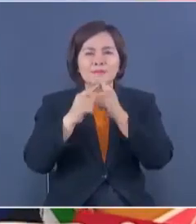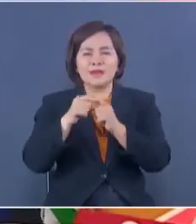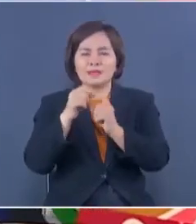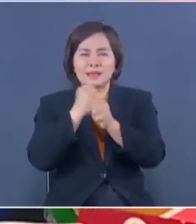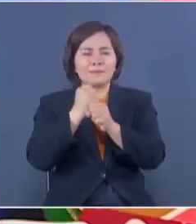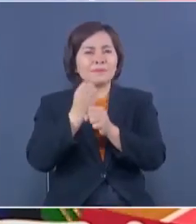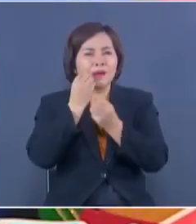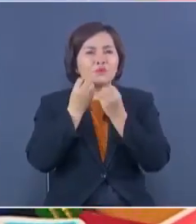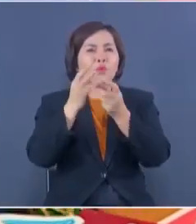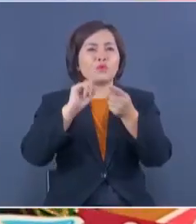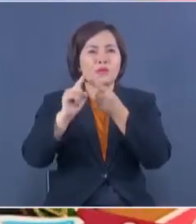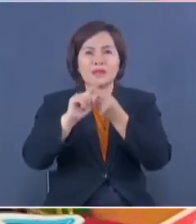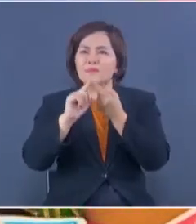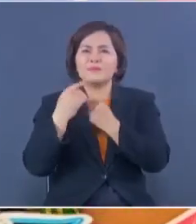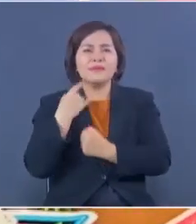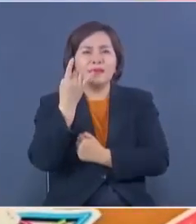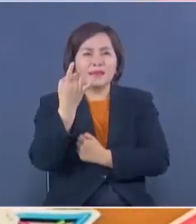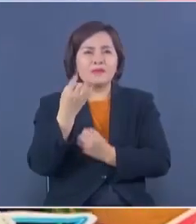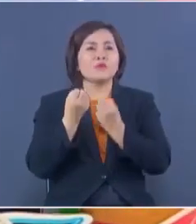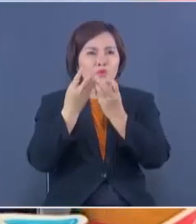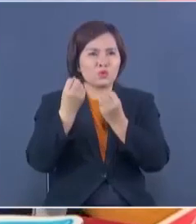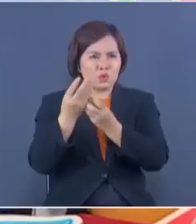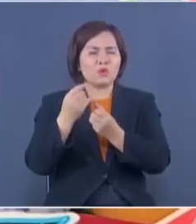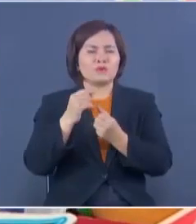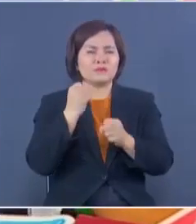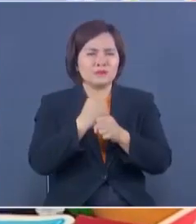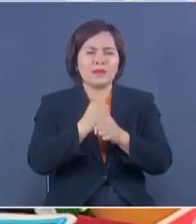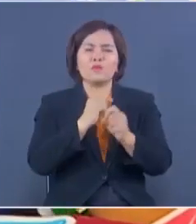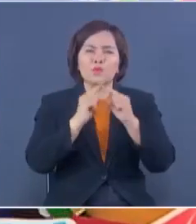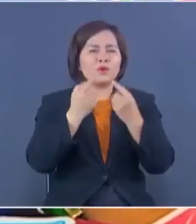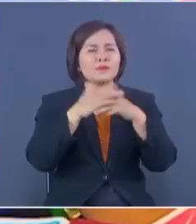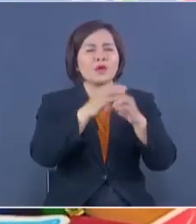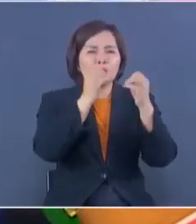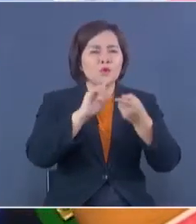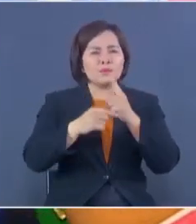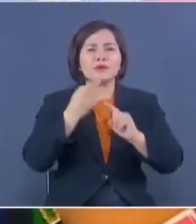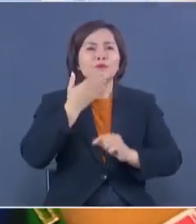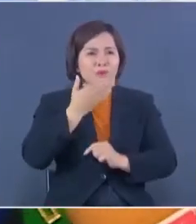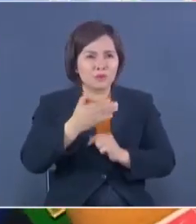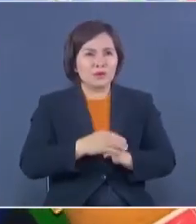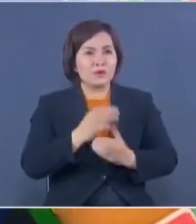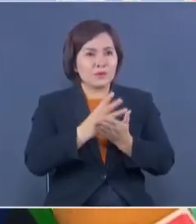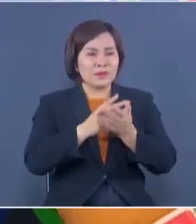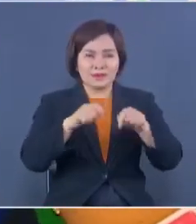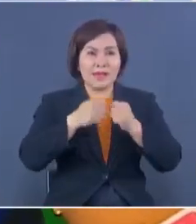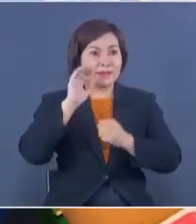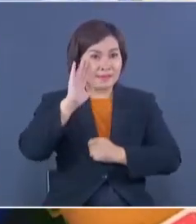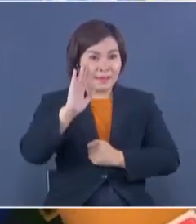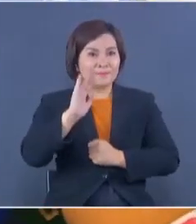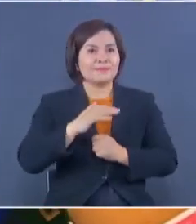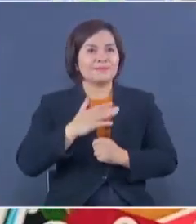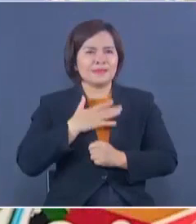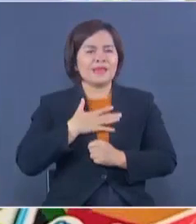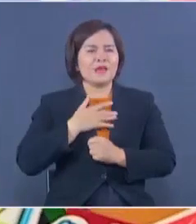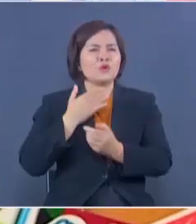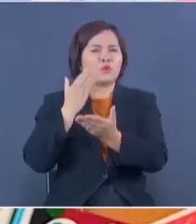คอยตามแบบงานที่ส่งเป็นคลาสเวิร์กโฮมเวิร์กอะไรอย่างเงี้ยครับก็จะคอยคุยกับครูคุยกับเพื่อนอยู่ตลอดวิชาที่ห้ามขาดผมก็น่าจะดรอป